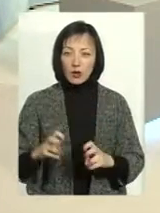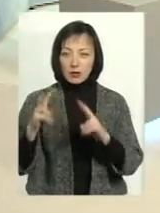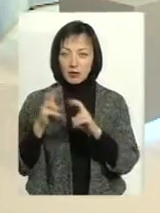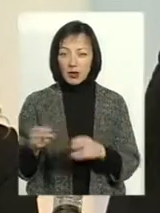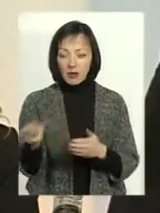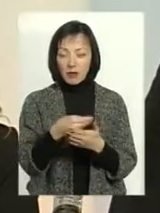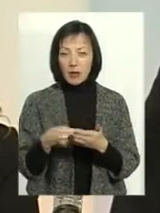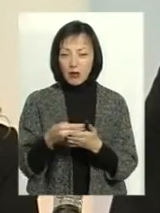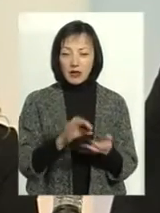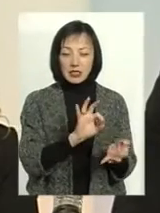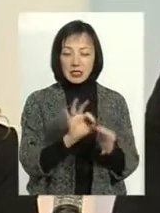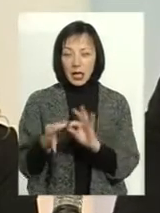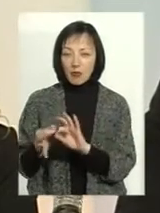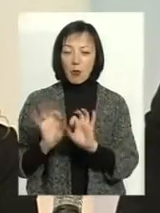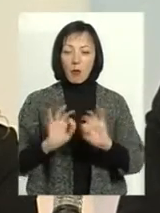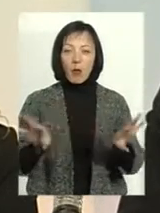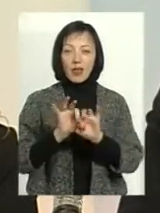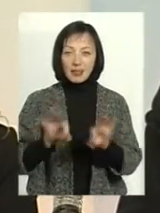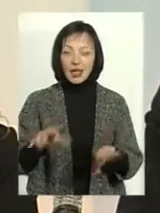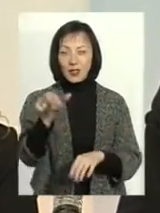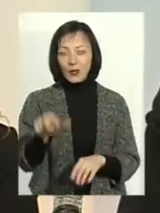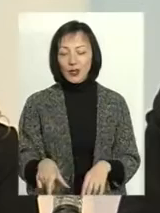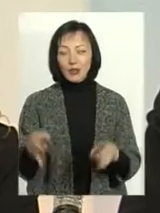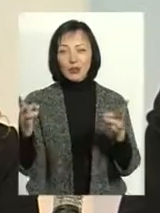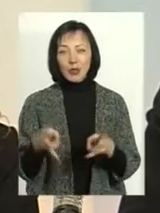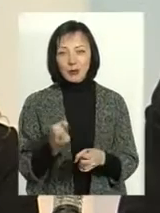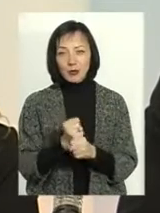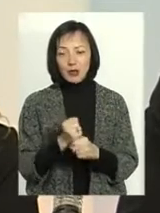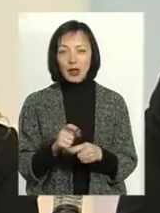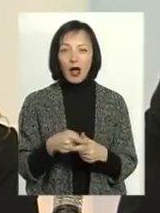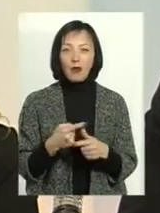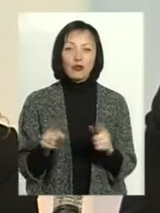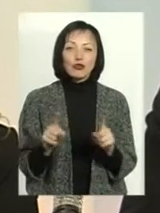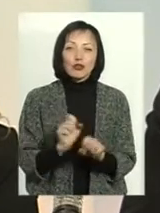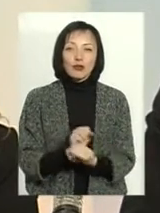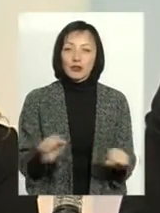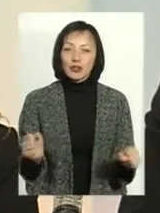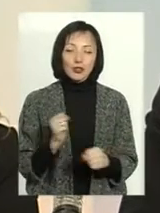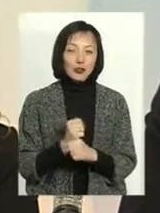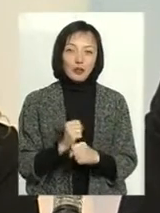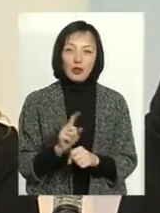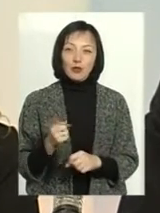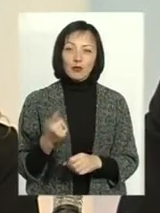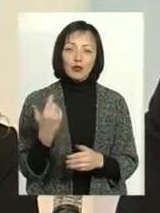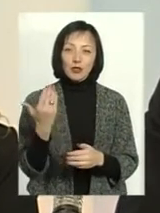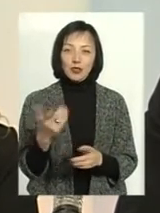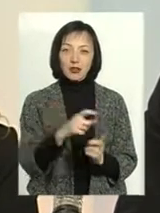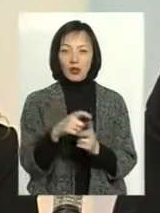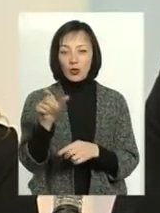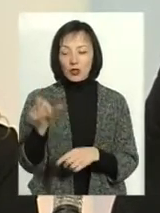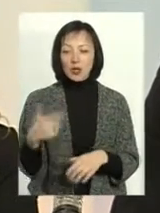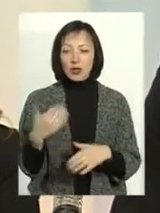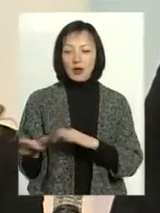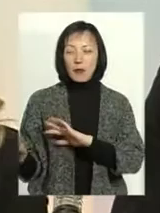намалювати всю схему і пояснити на пальцях людині, що треба зробити або що вже не можна зробити. Тому що, судячи по її словах, людина вже